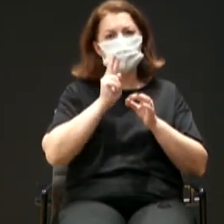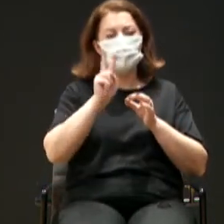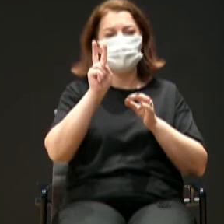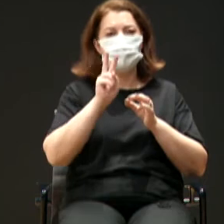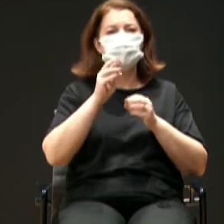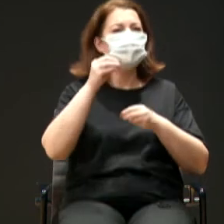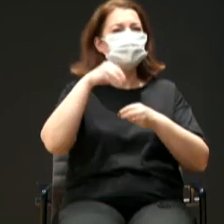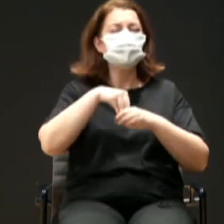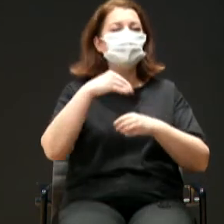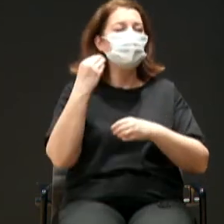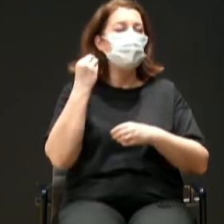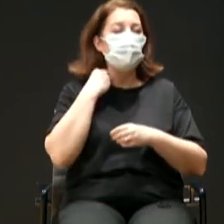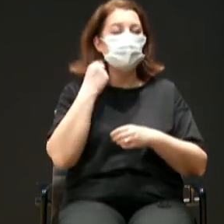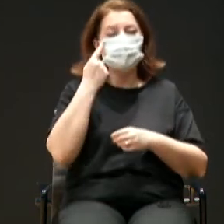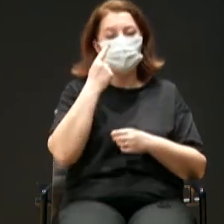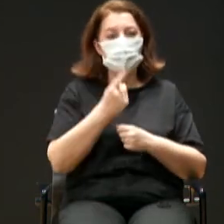İç borcumuz